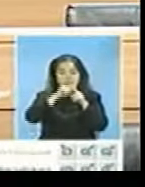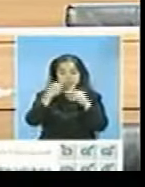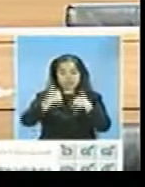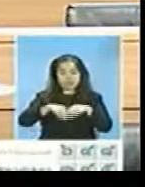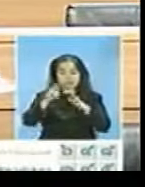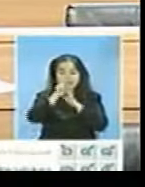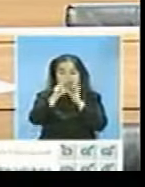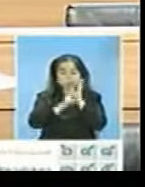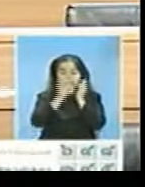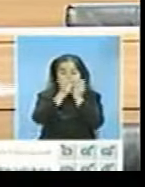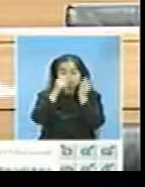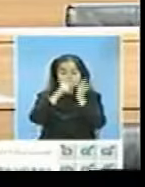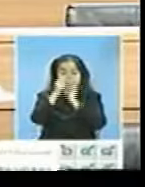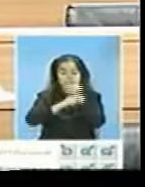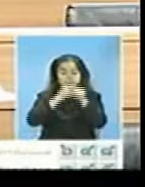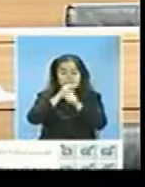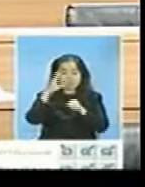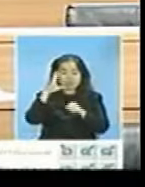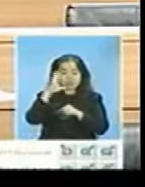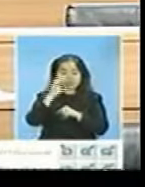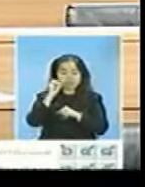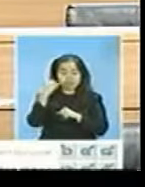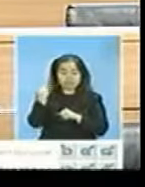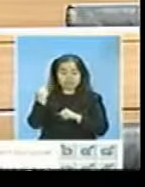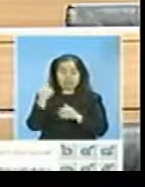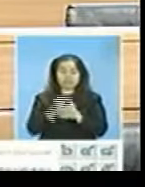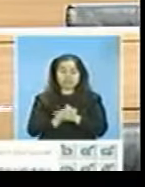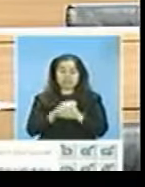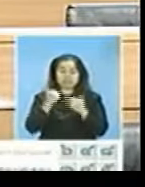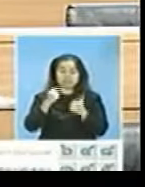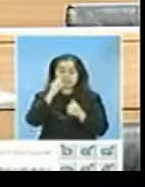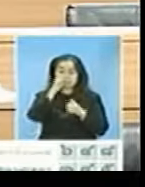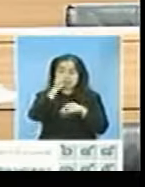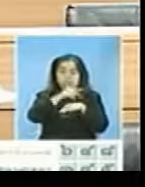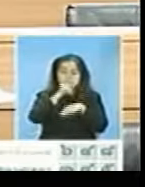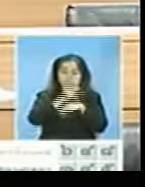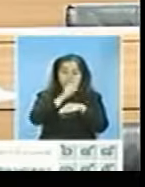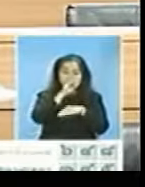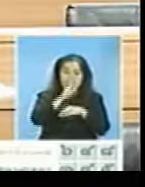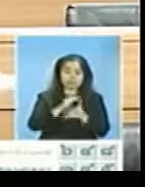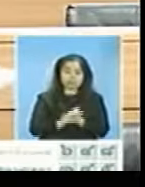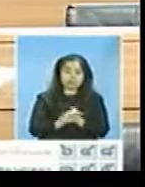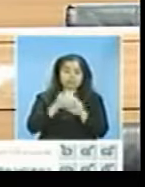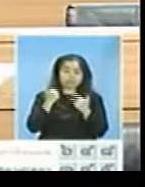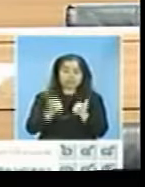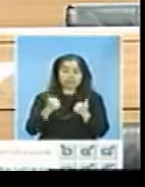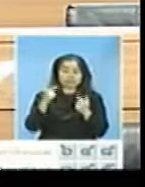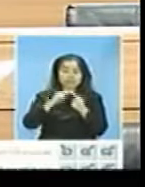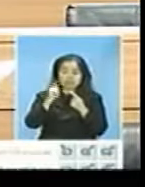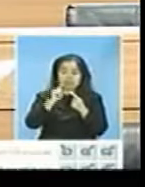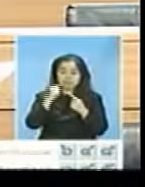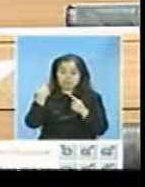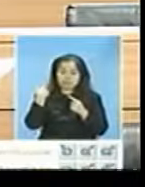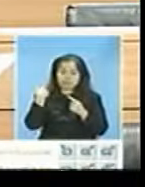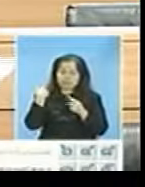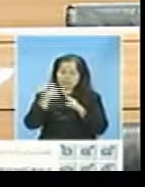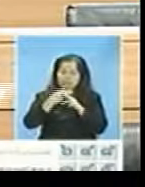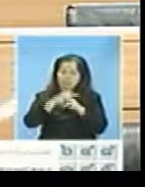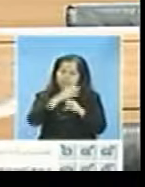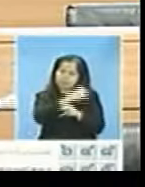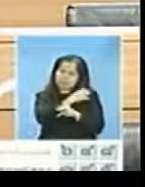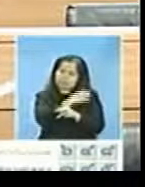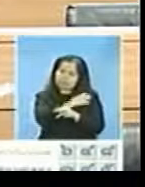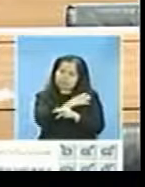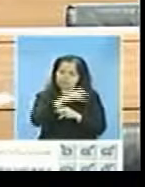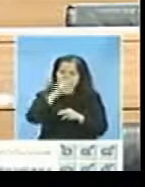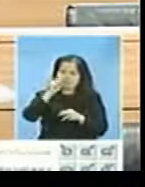ปี2550ท่านประธานที่เคารพครับท่านสมโทษนะครับท่านพลเอกสมเจตบุญถน